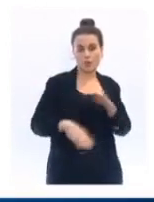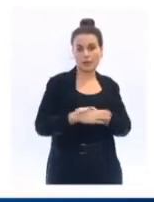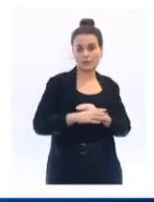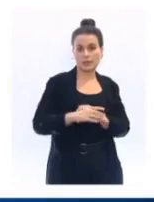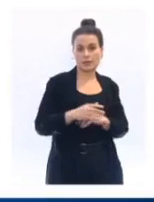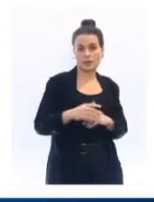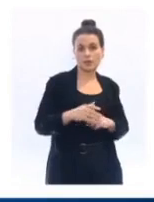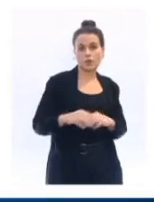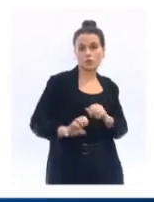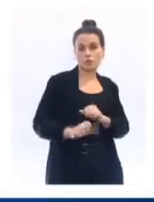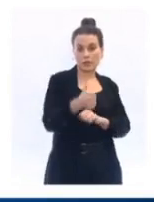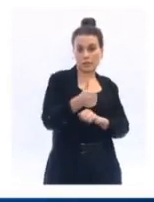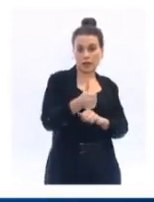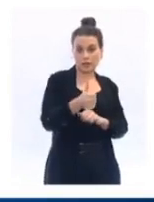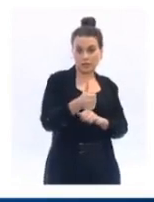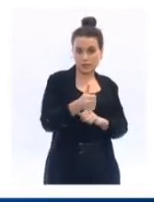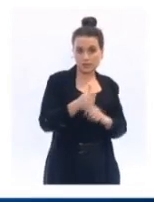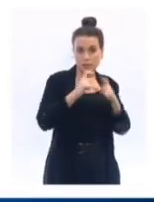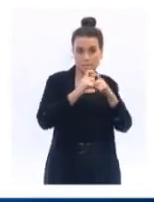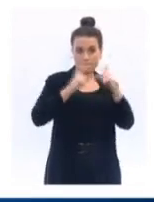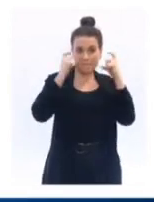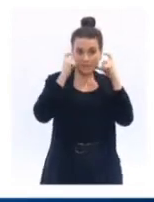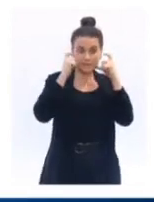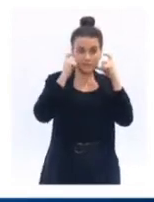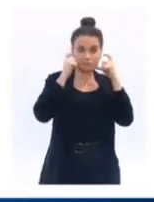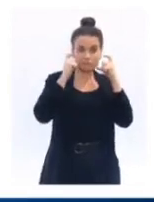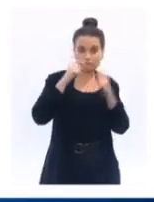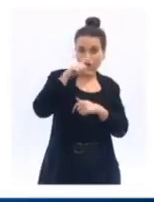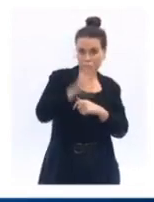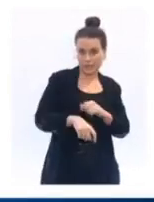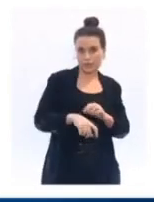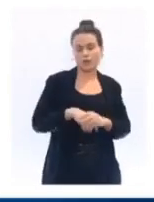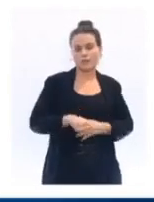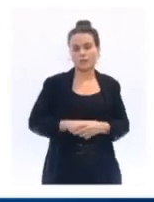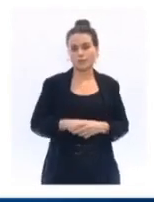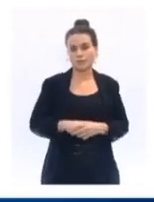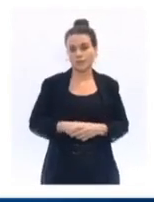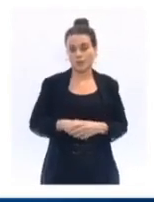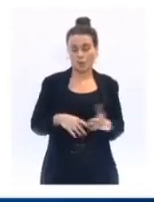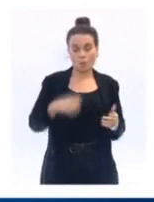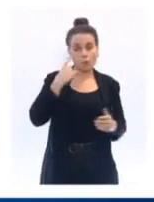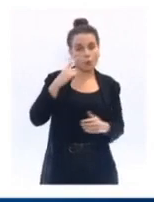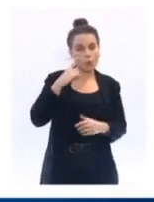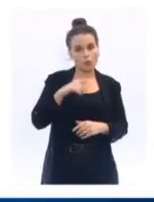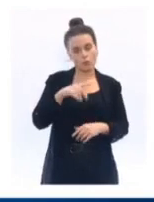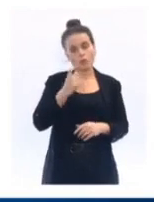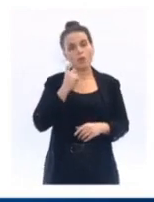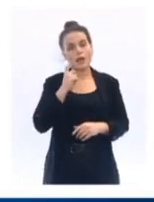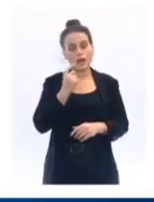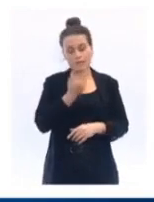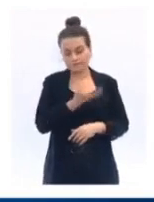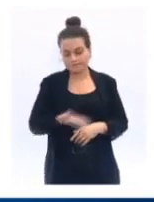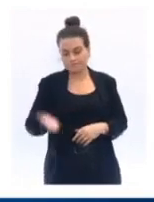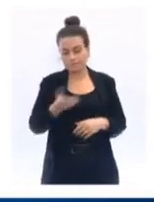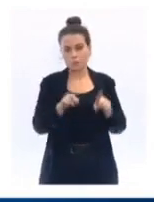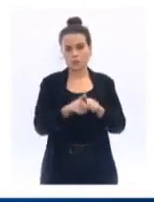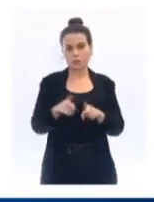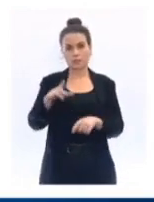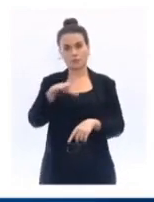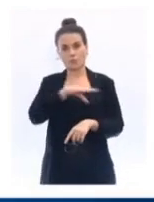maximum de tout risque de contagiosité éventuelle, même si nous savons que la contagiosité des petits-enfants vers les adultes est, semble-t-il,